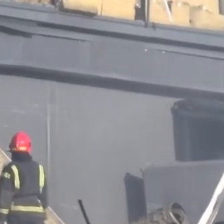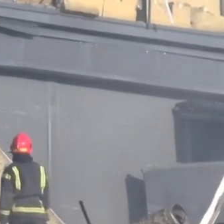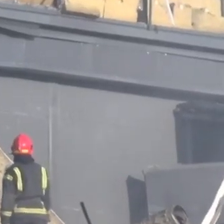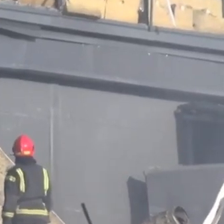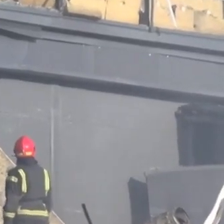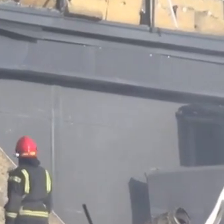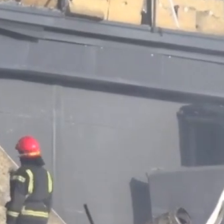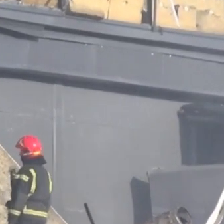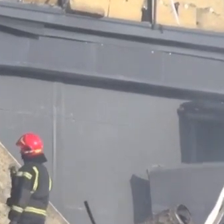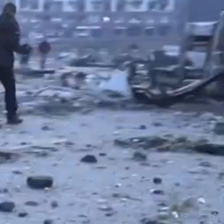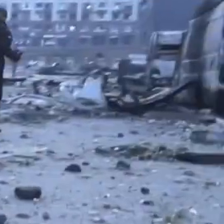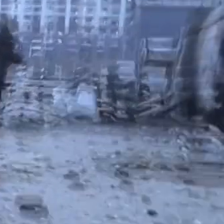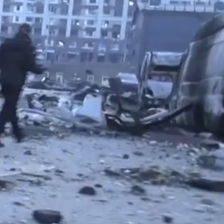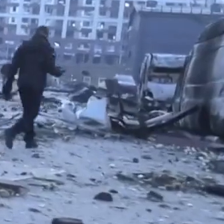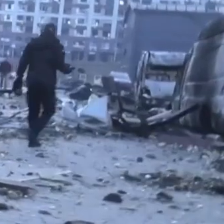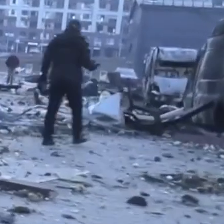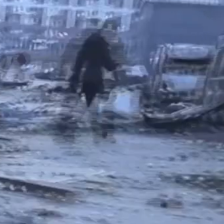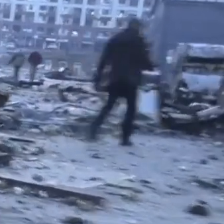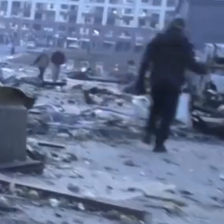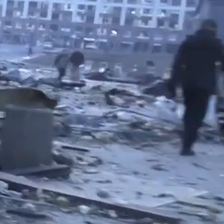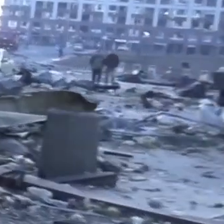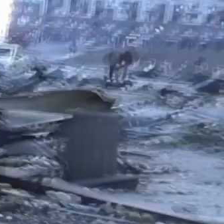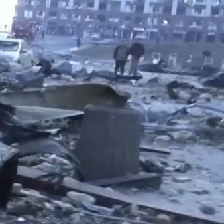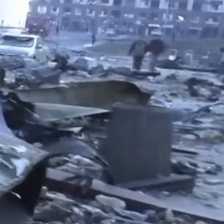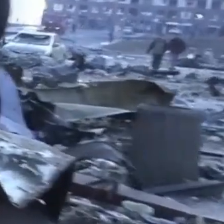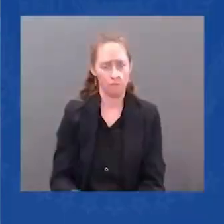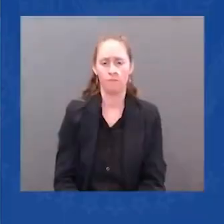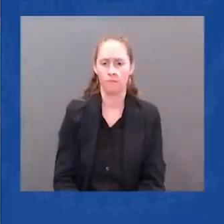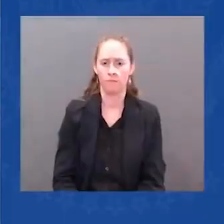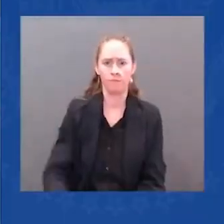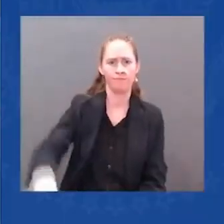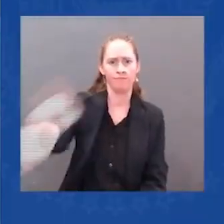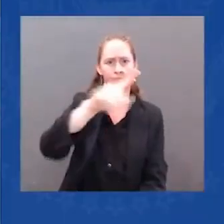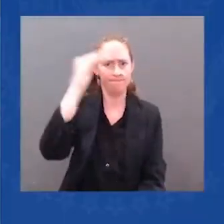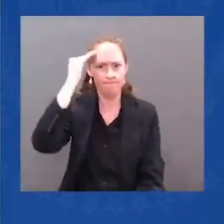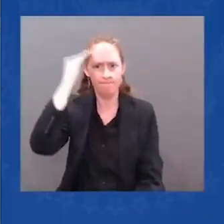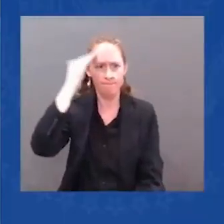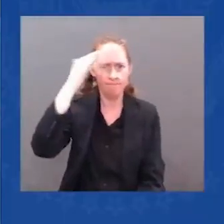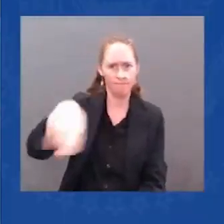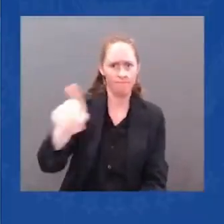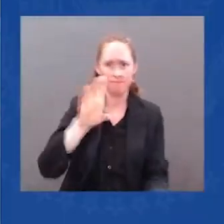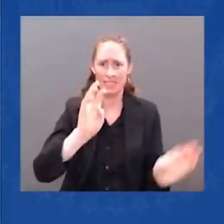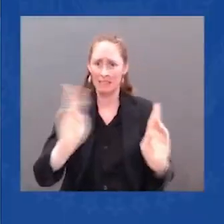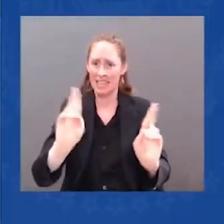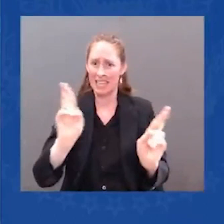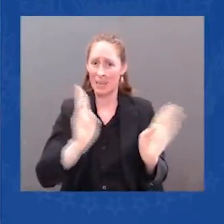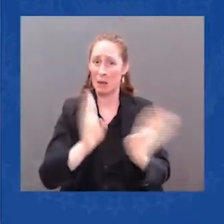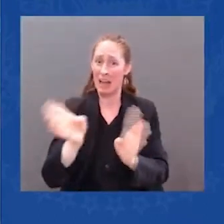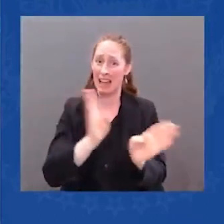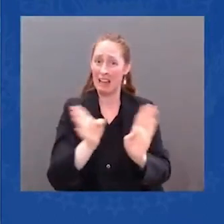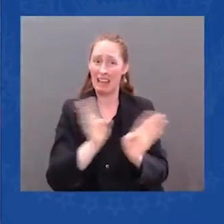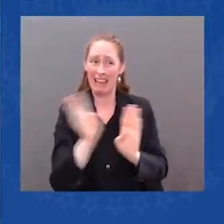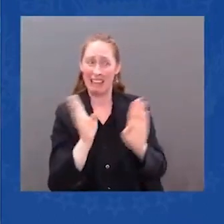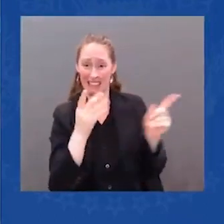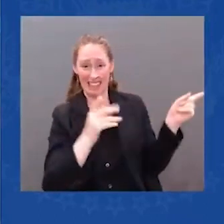考虑接下来在乌克兰境内动用化学武器。 And so his back is against the wall, and